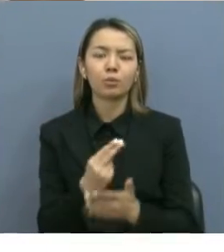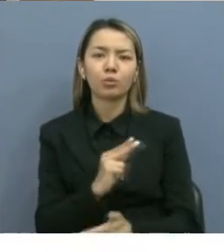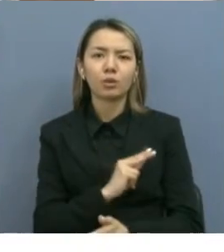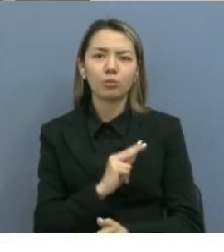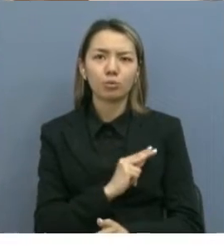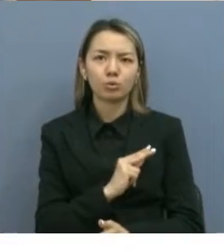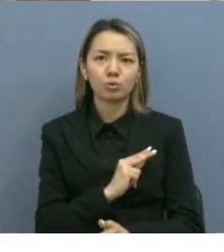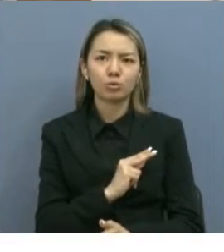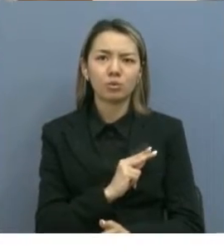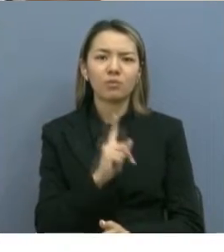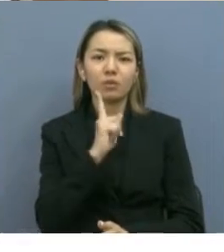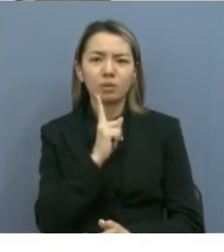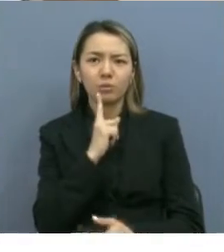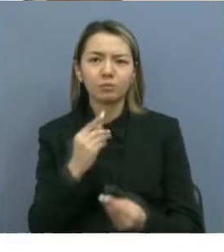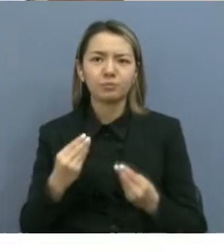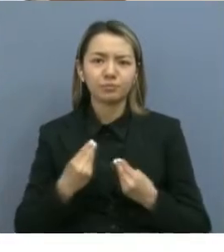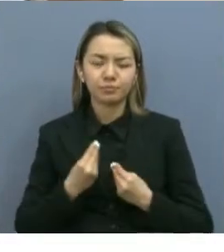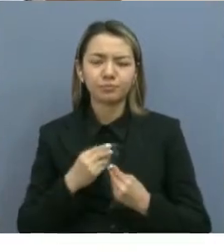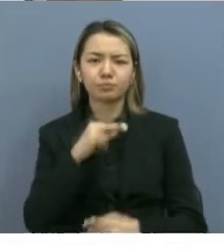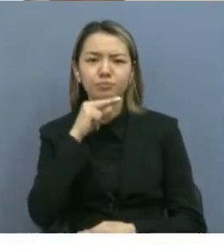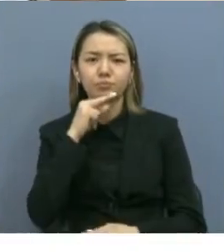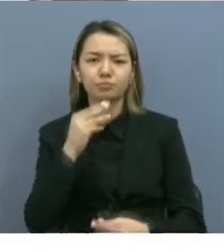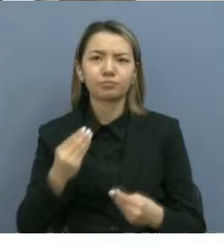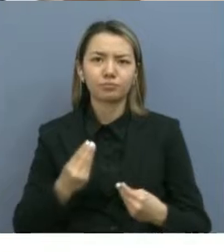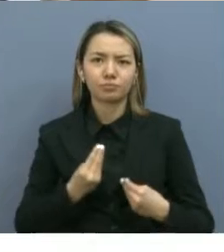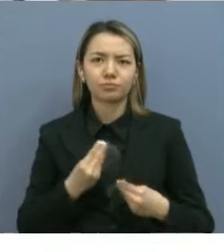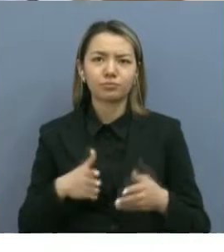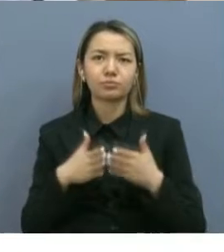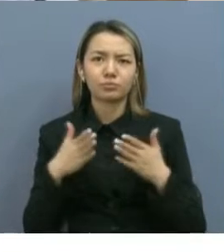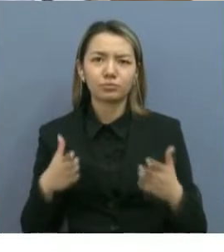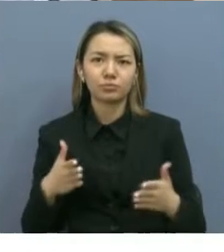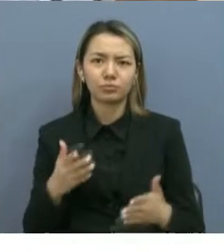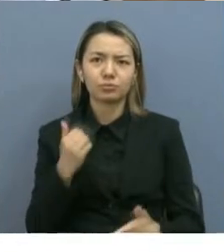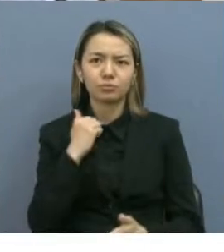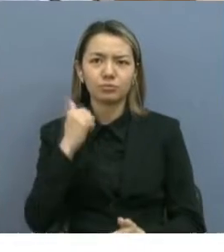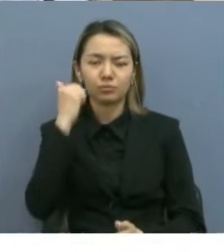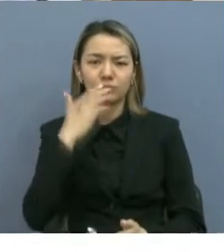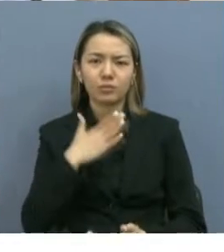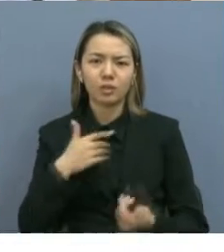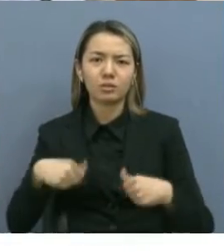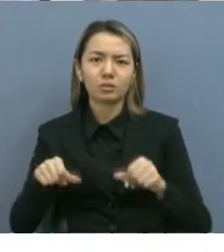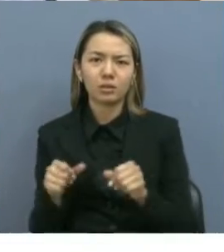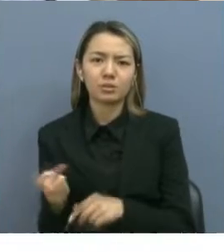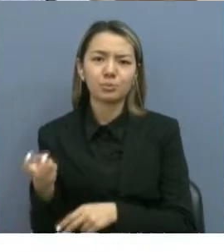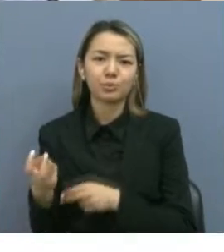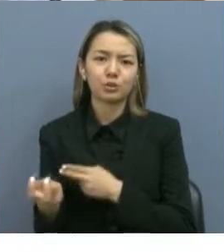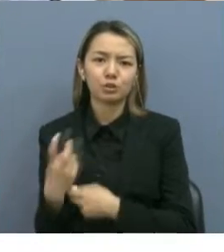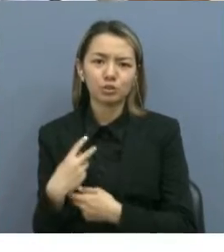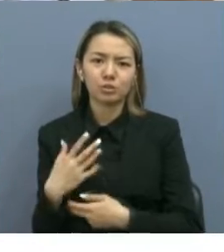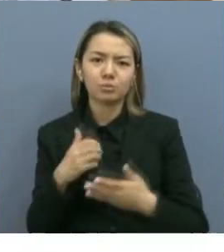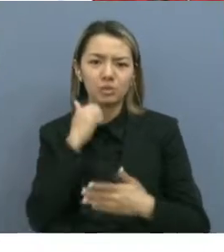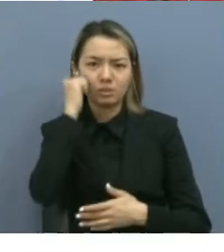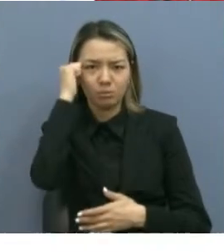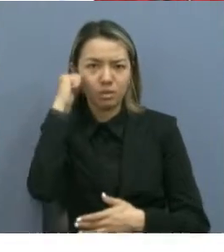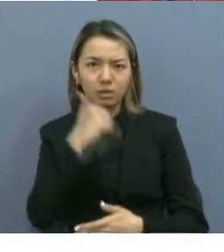қарамай, уақыт бөліп, көңіл бөліп, саған үлкен назар аударып, біздің ұжымға келіп отырғаныңызға біз